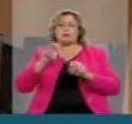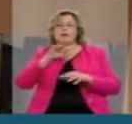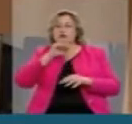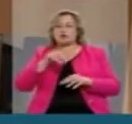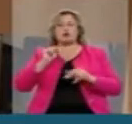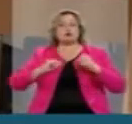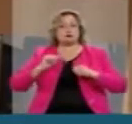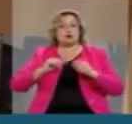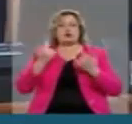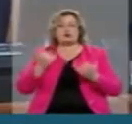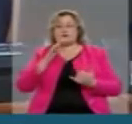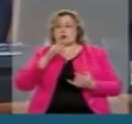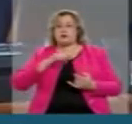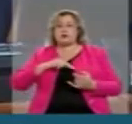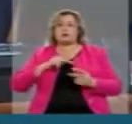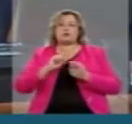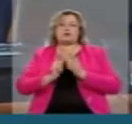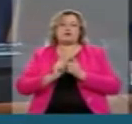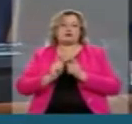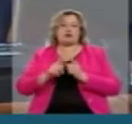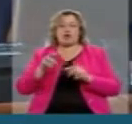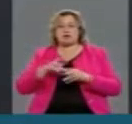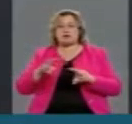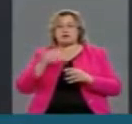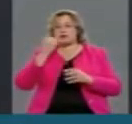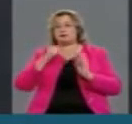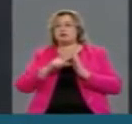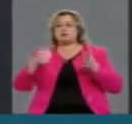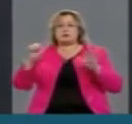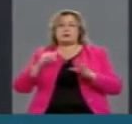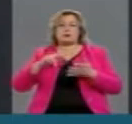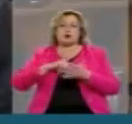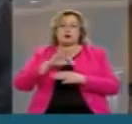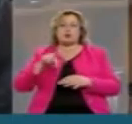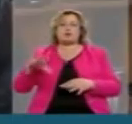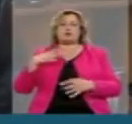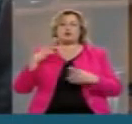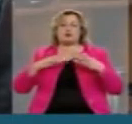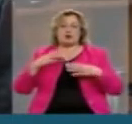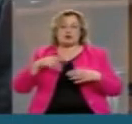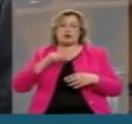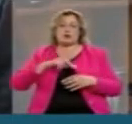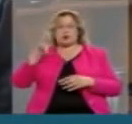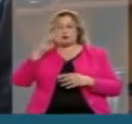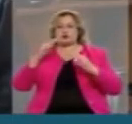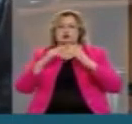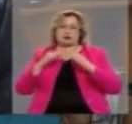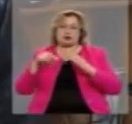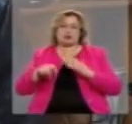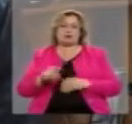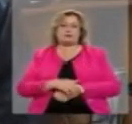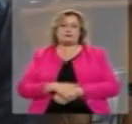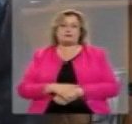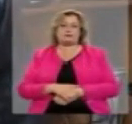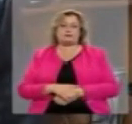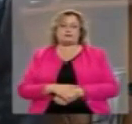жастар практикасы жобасының арқасында кешегі студент бүгін білдей бір мемлекеттік мекемеде еңбек етіп жүр. Өзімнің жұмысым өзіме ұнайды.